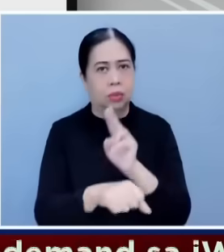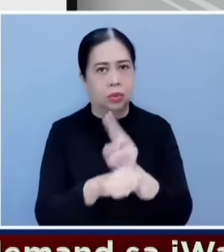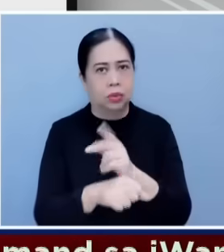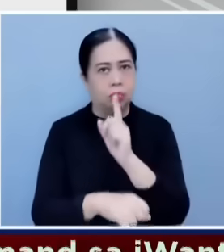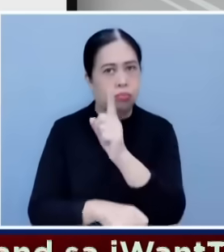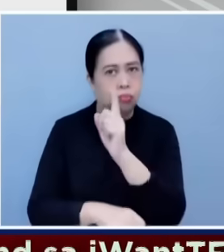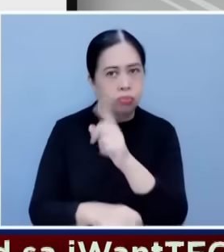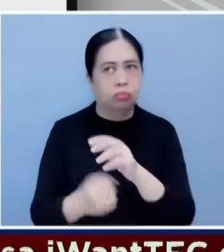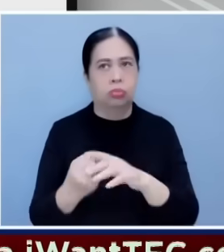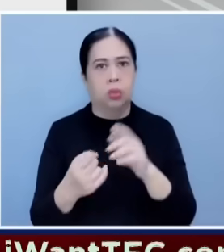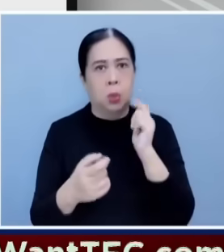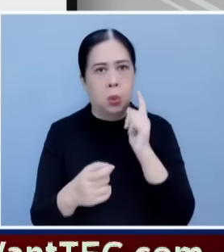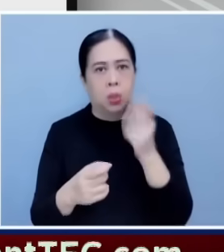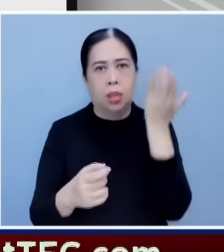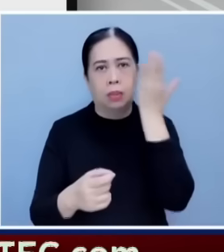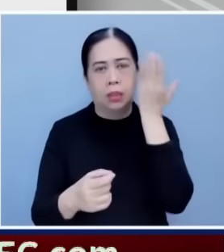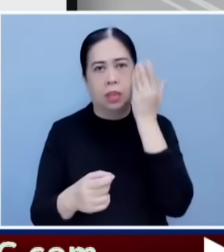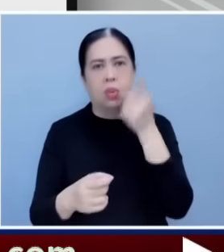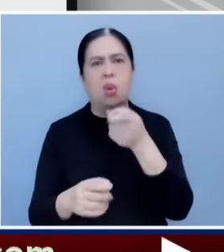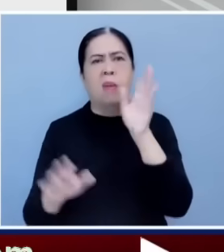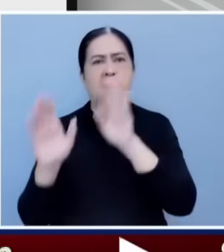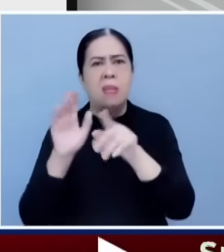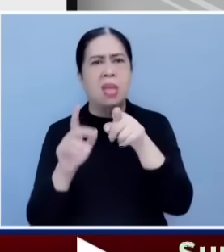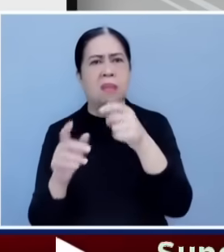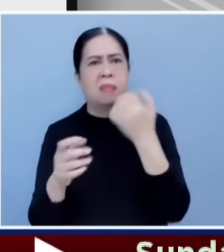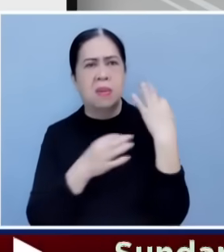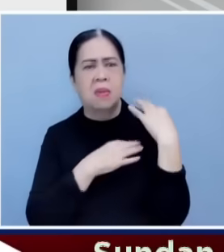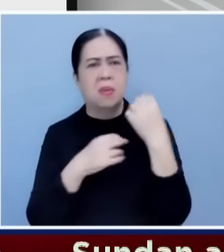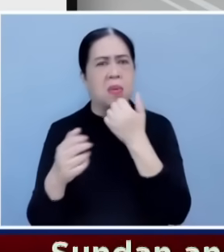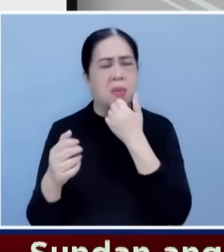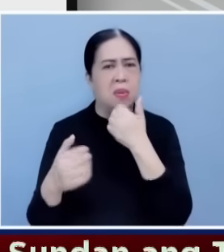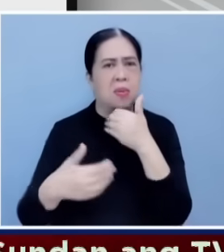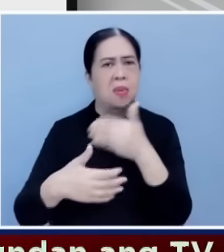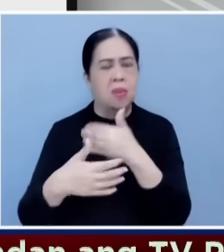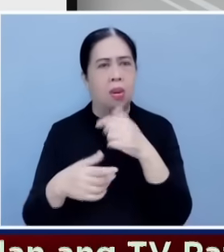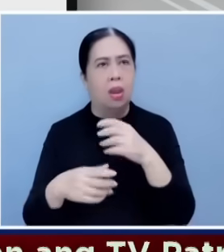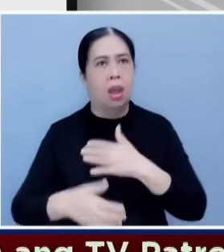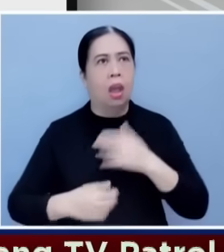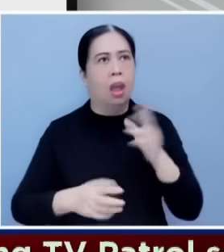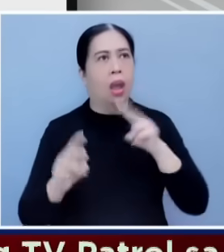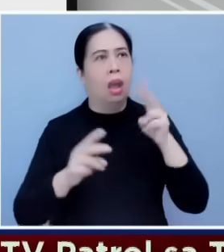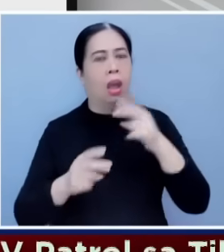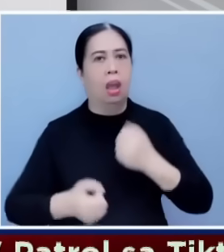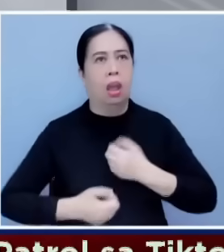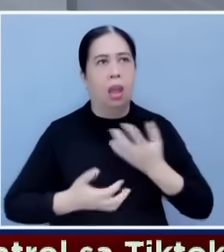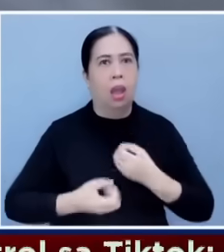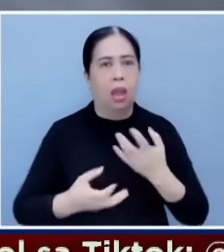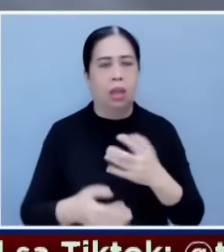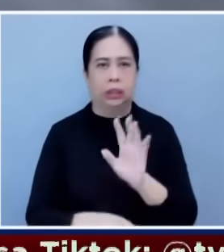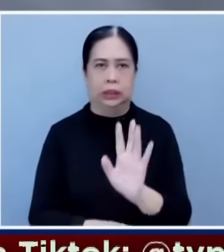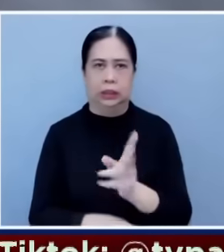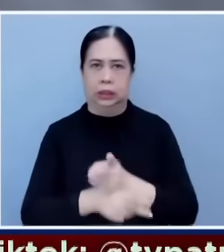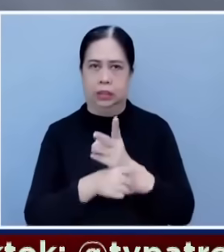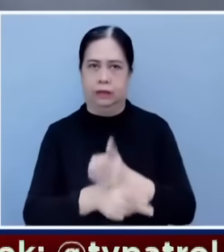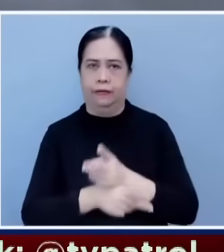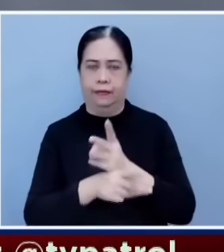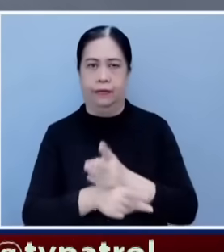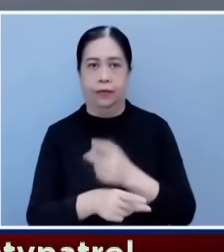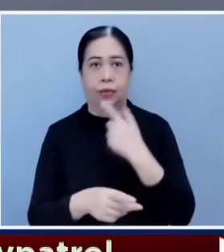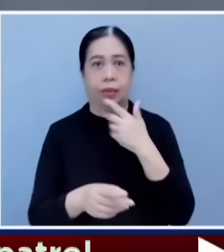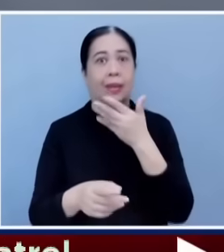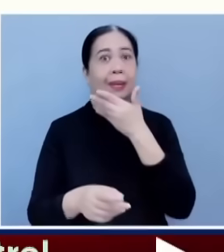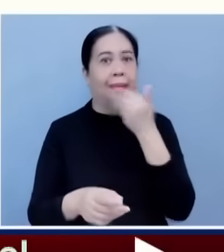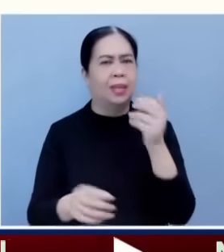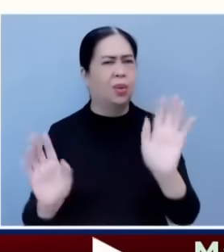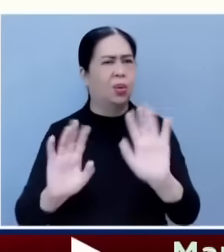pananakot at pagkukunwaring may problema sa inyong account para kusa mong ibigay ang inyong personal data. Payo nila, mas maiging